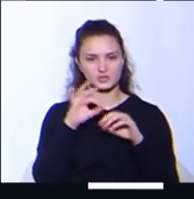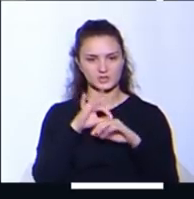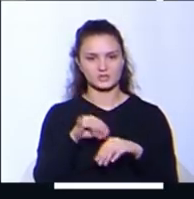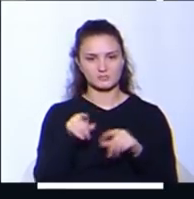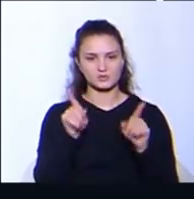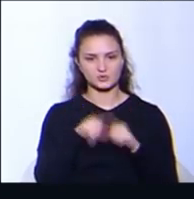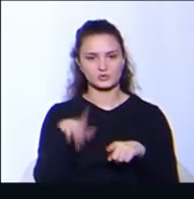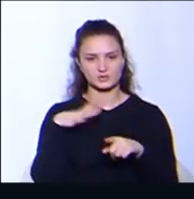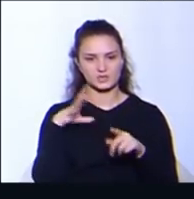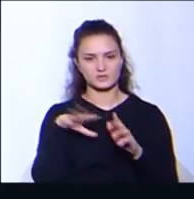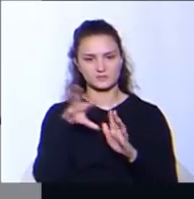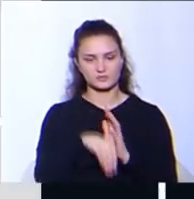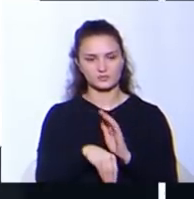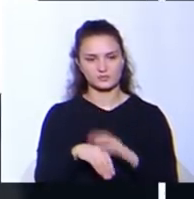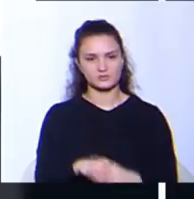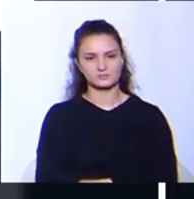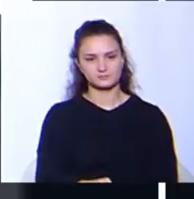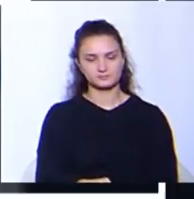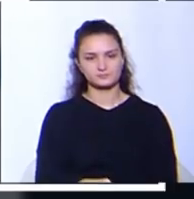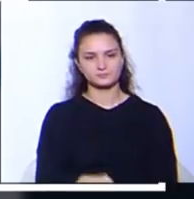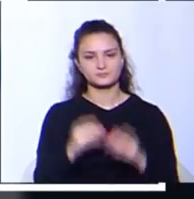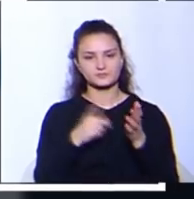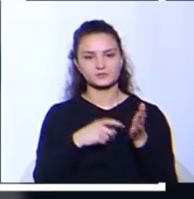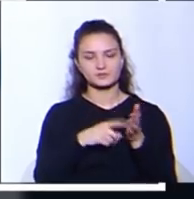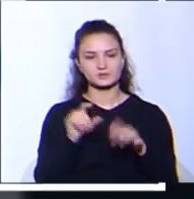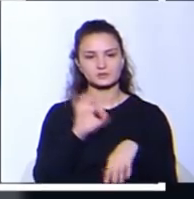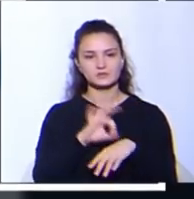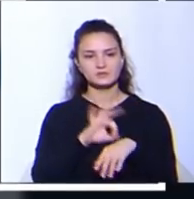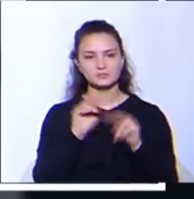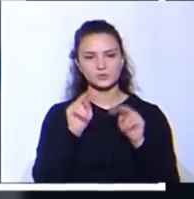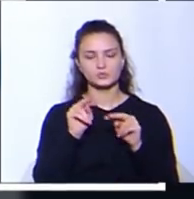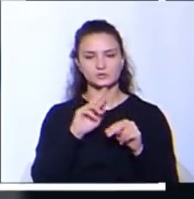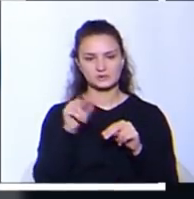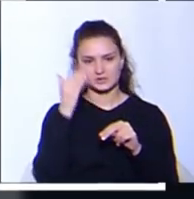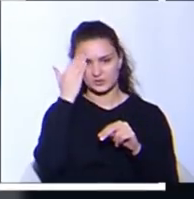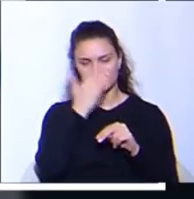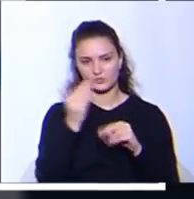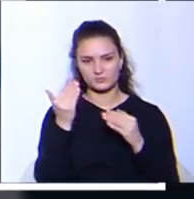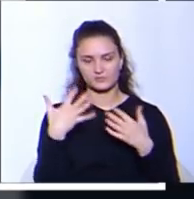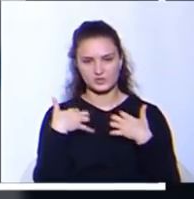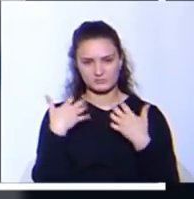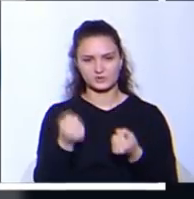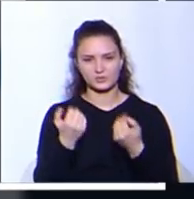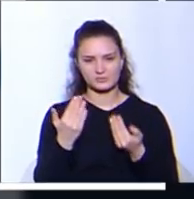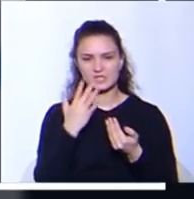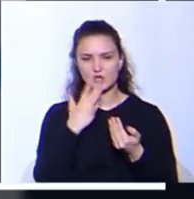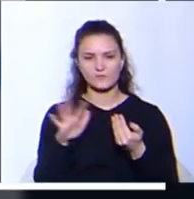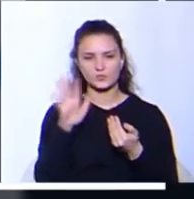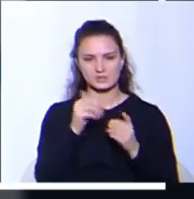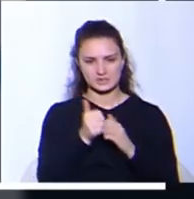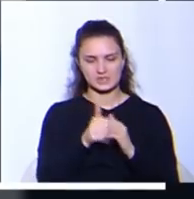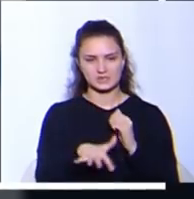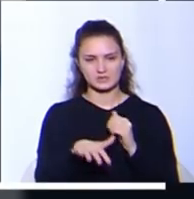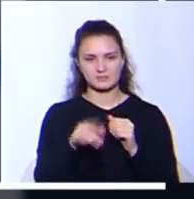მათ შორის საქართველოშიც. კვლევაზე დაავადებათა კონტროლისა და საზოგადოებრივი ჯანმრთელობის ეროვნულმა